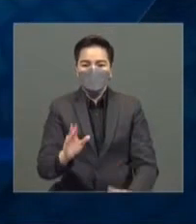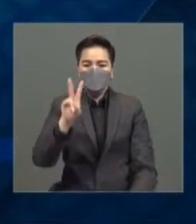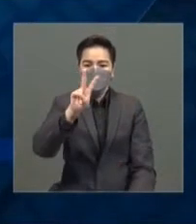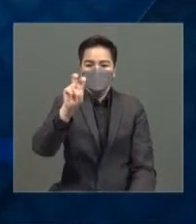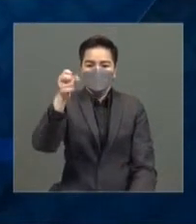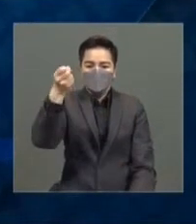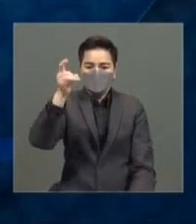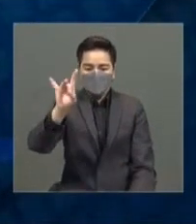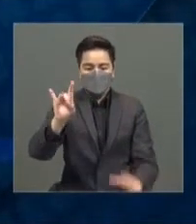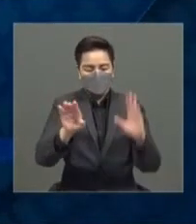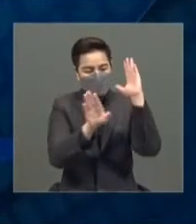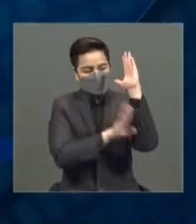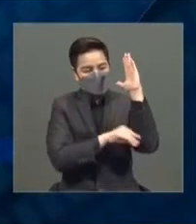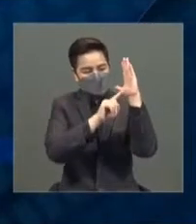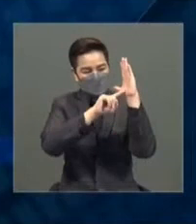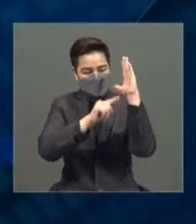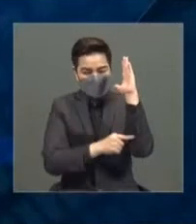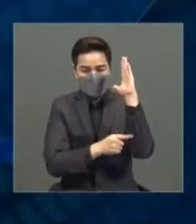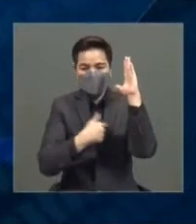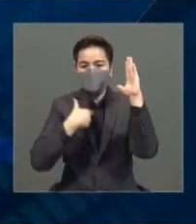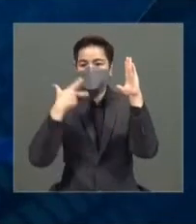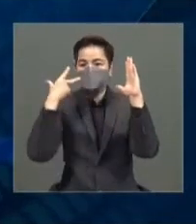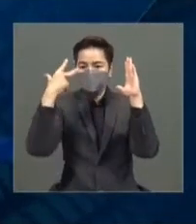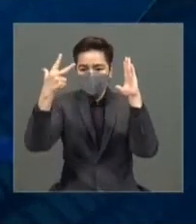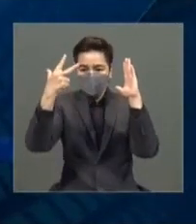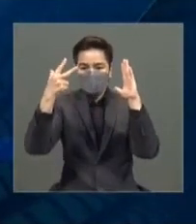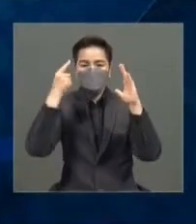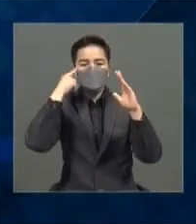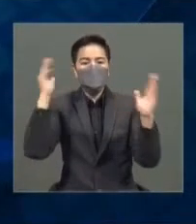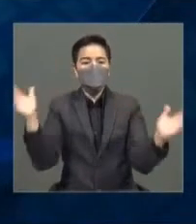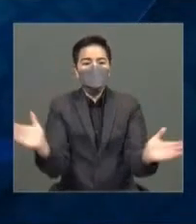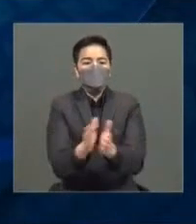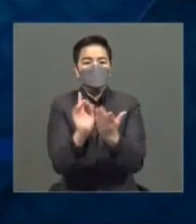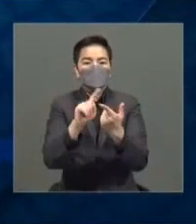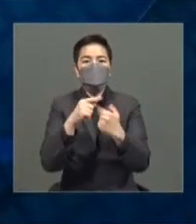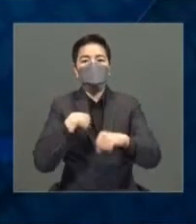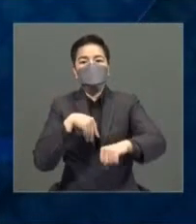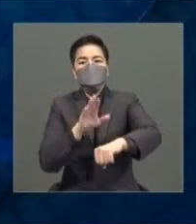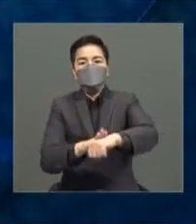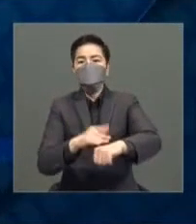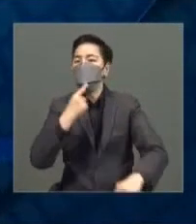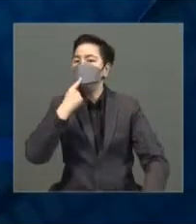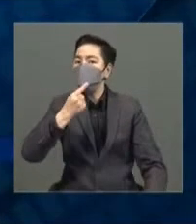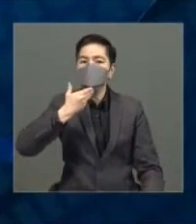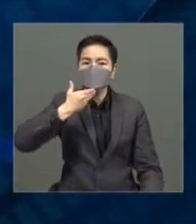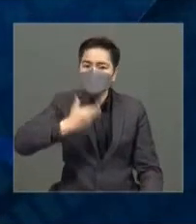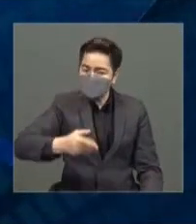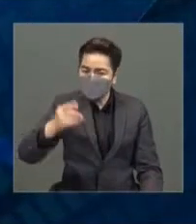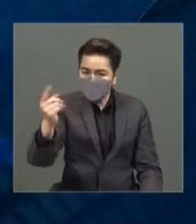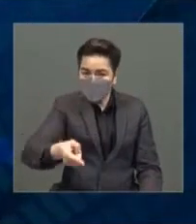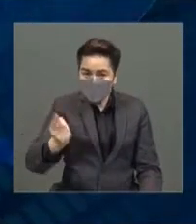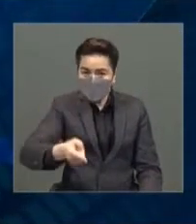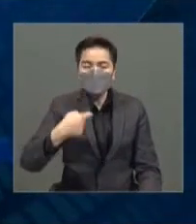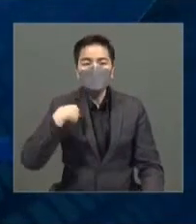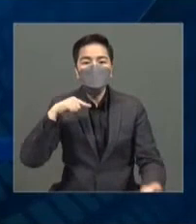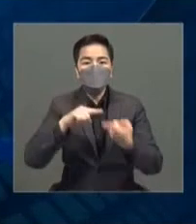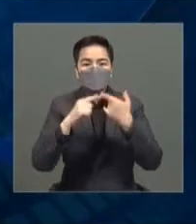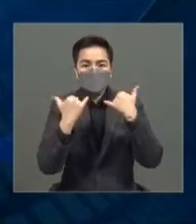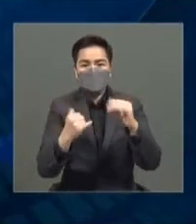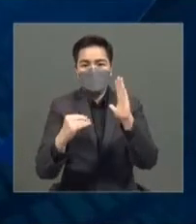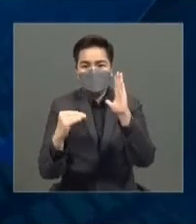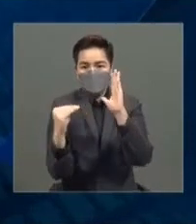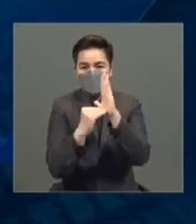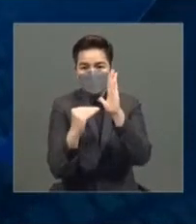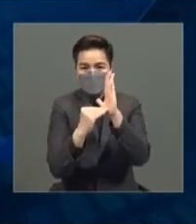ายภาคใต้ไปแล้ว3จังหวัดนะคะและที่เน้นย้ำกับพี่น้องประชาชนเสมอมาค่ะว่าตัวเลขของก